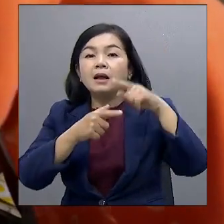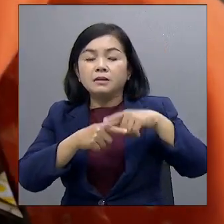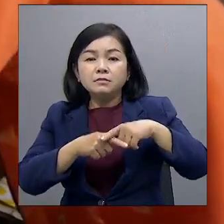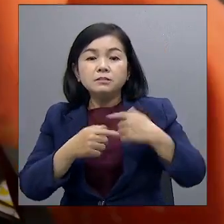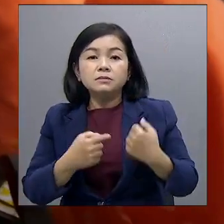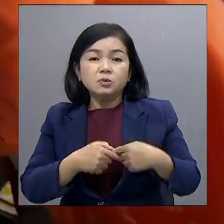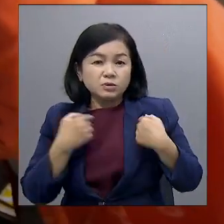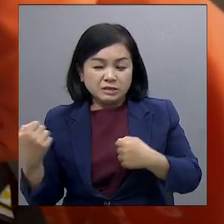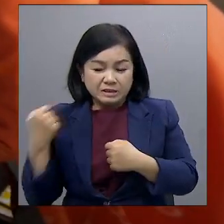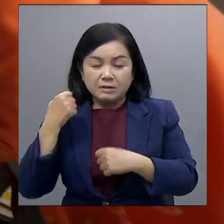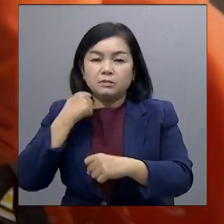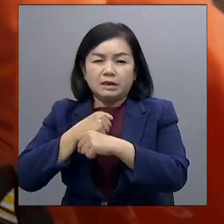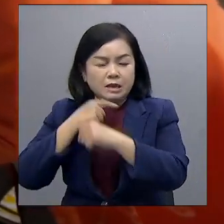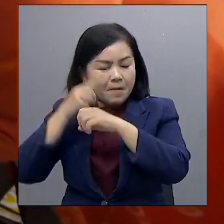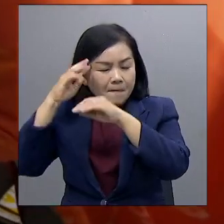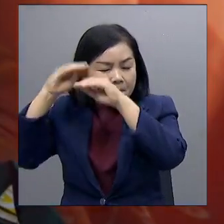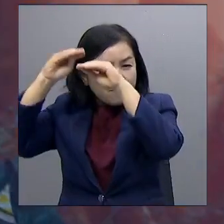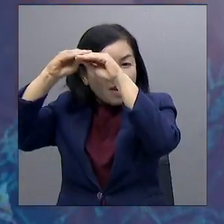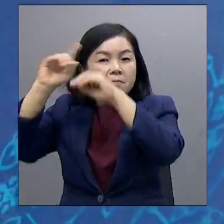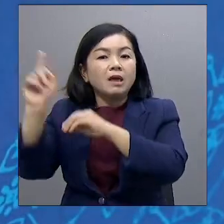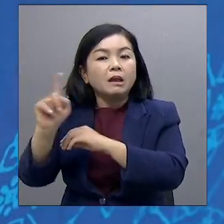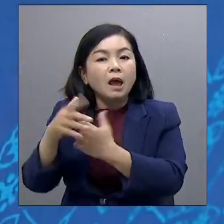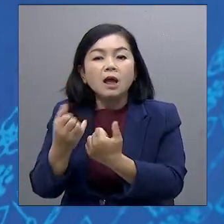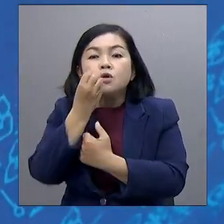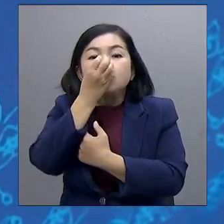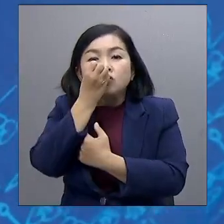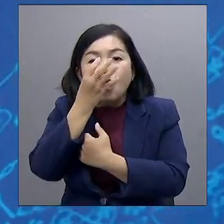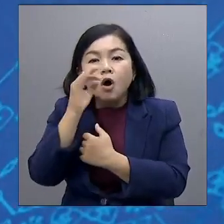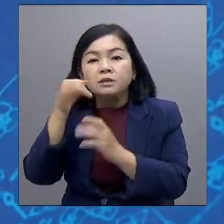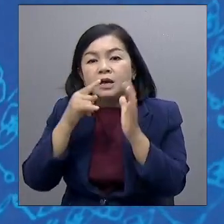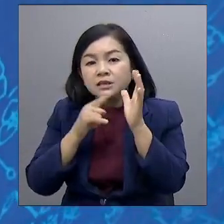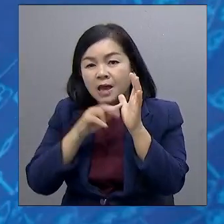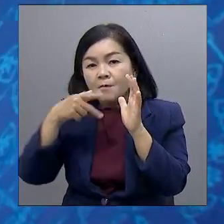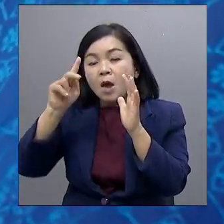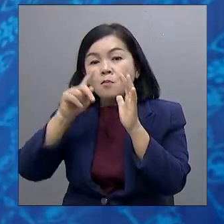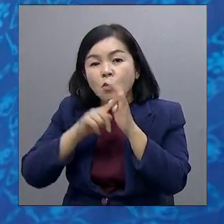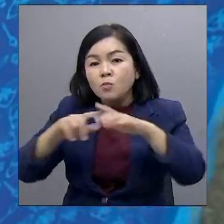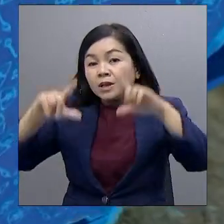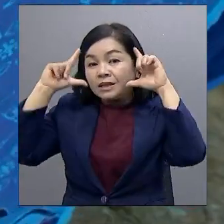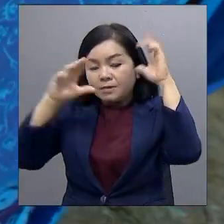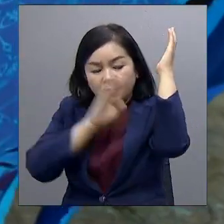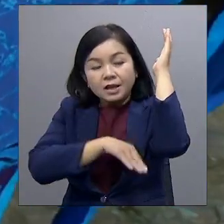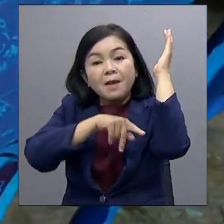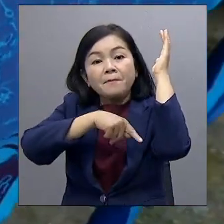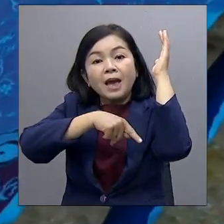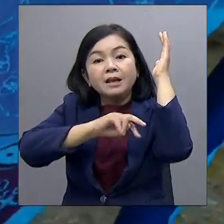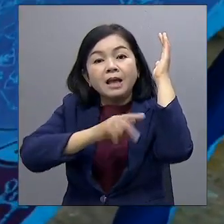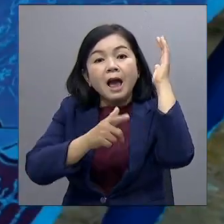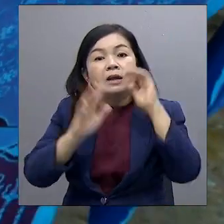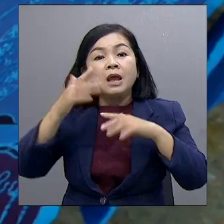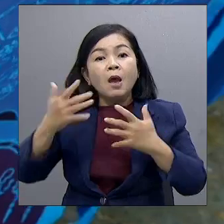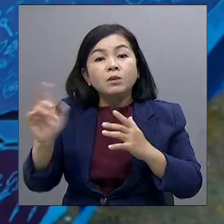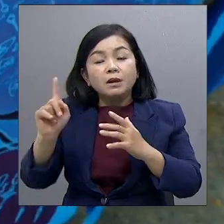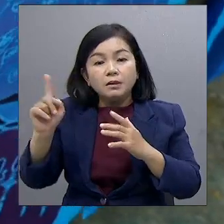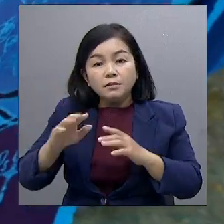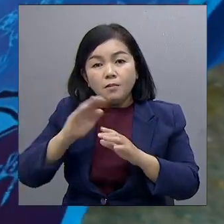สรรค์มีการนำอัตลักษณ์ต่างๆได้แก่ดอกจำปูนซึ่งเป็นดอกไม้ประจำจังหวัดพังงาและเขาตาปูซึ่งเป็น